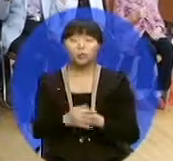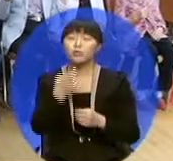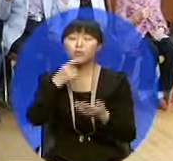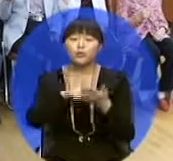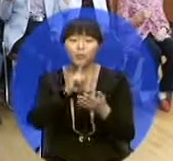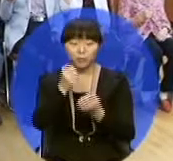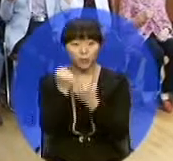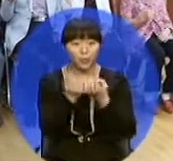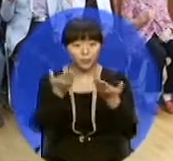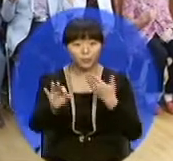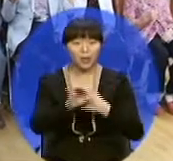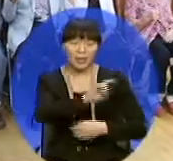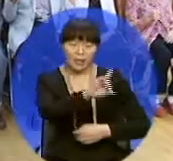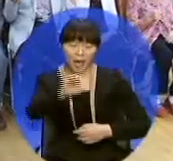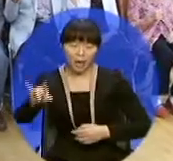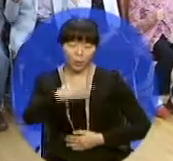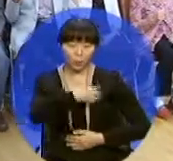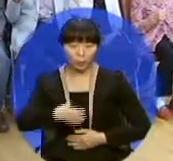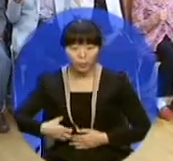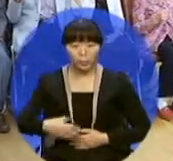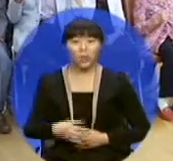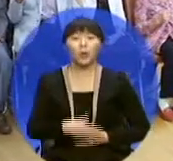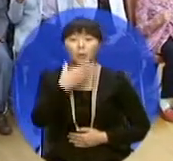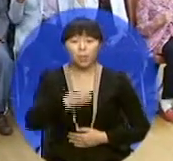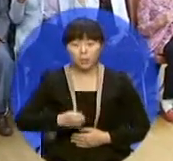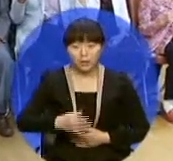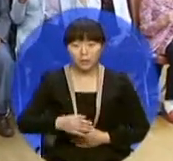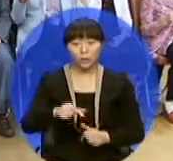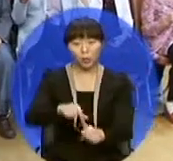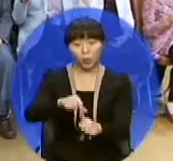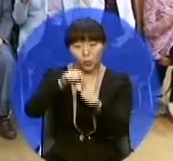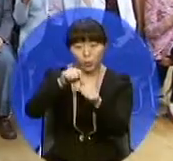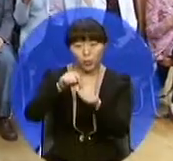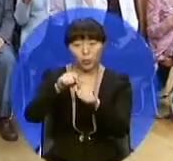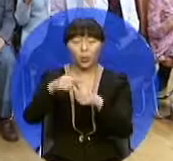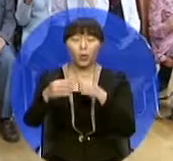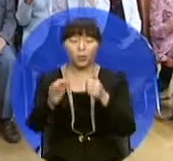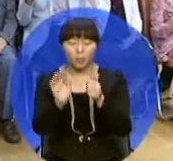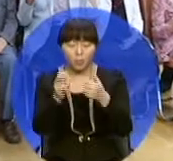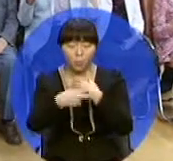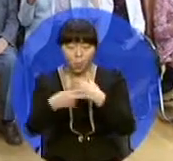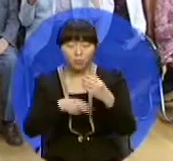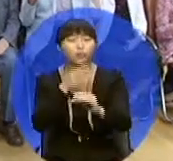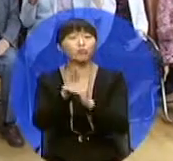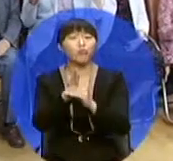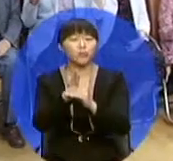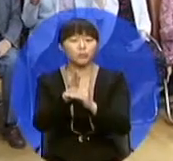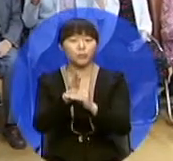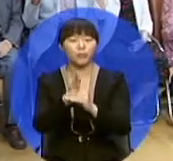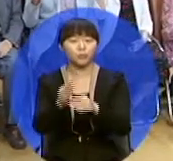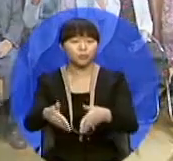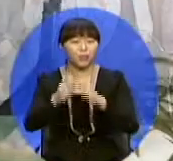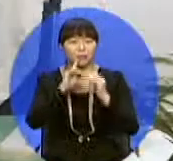네. 각 동 주민센터를 복지, 고용, 보건 이 중심이 되는 곳으로 만든